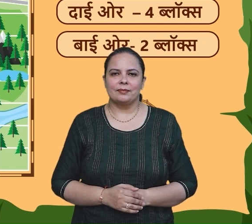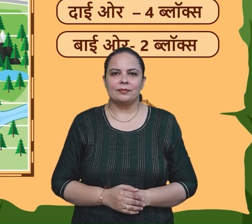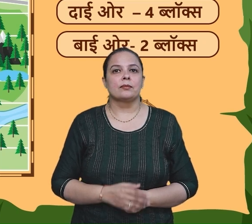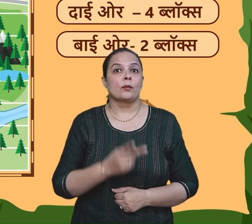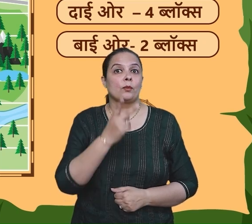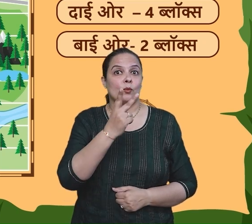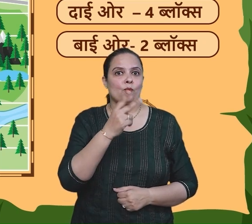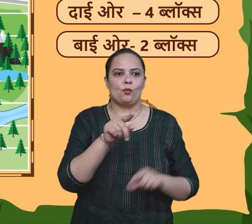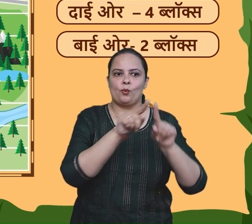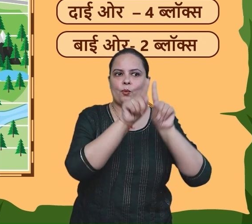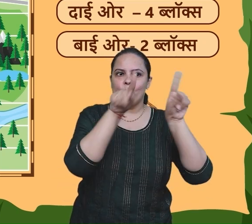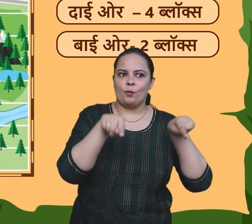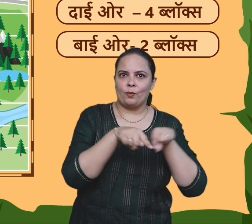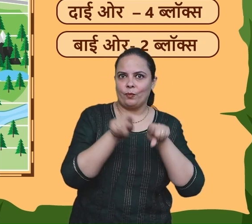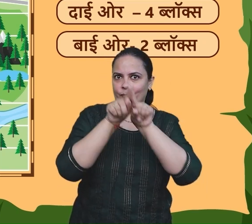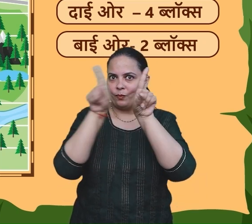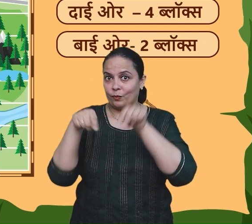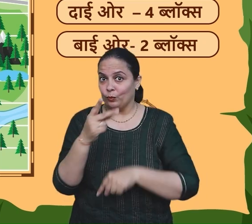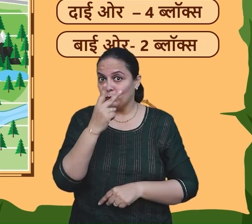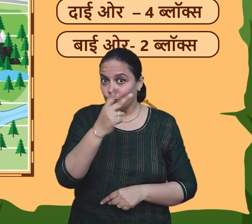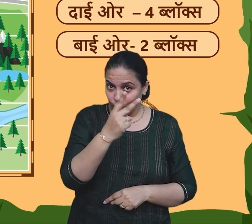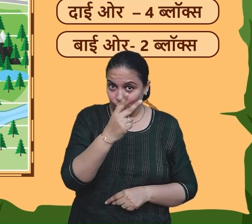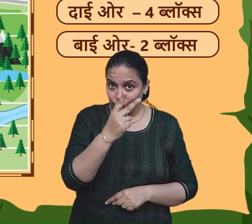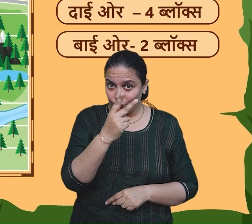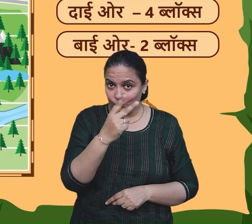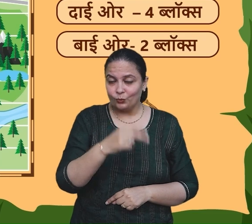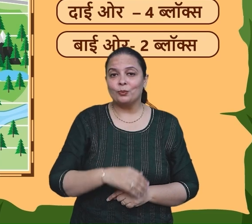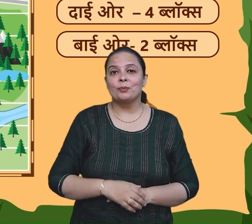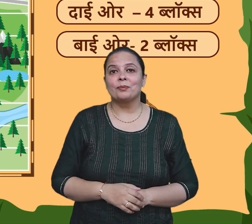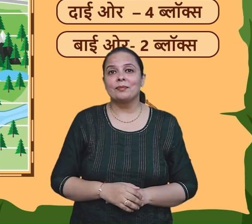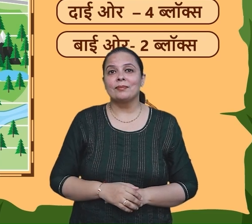दो ब्लॉक्स बाईं ओर।